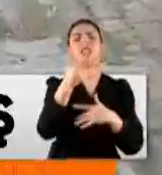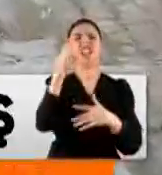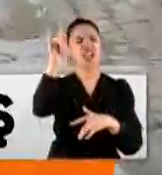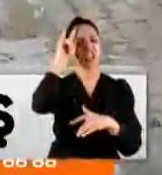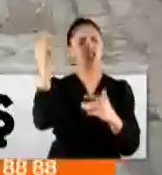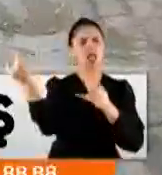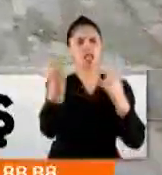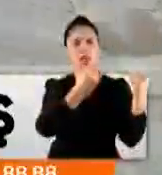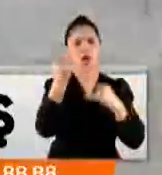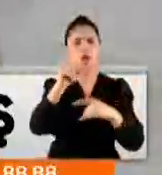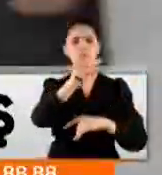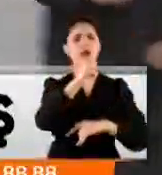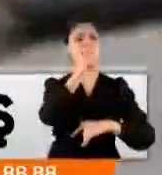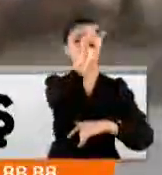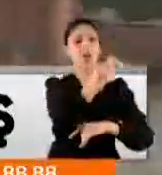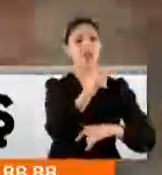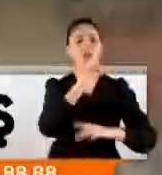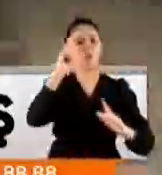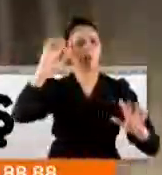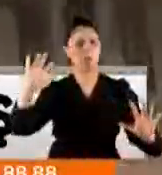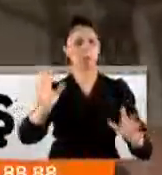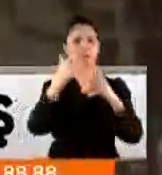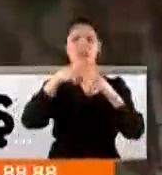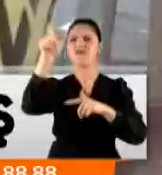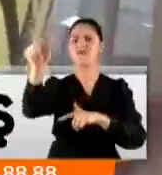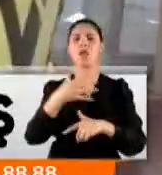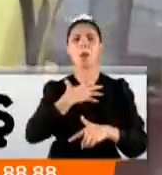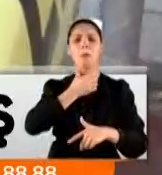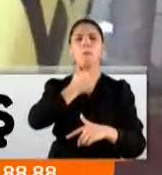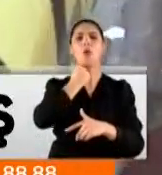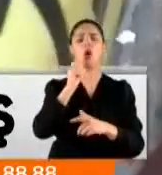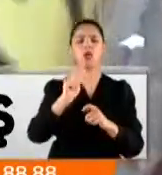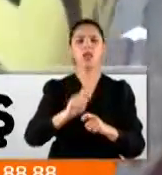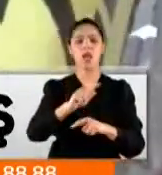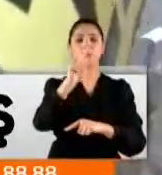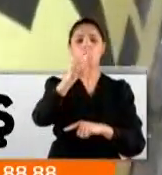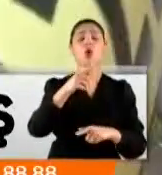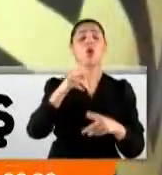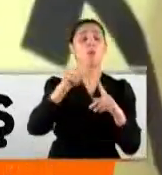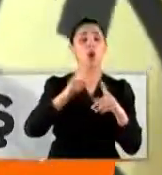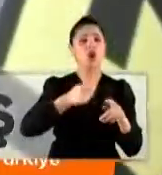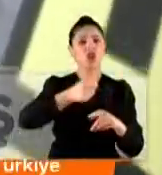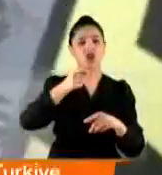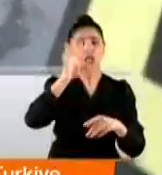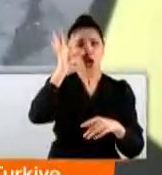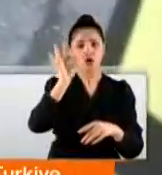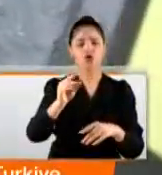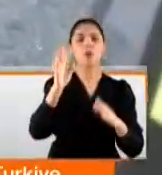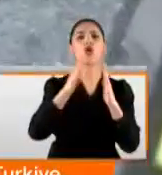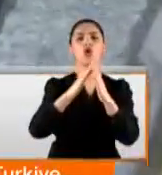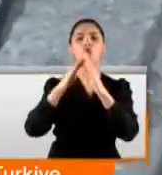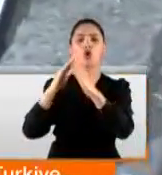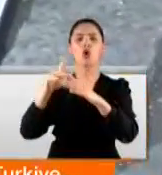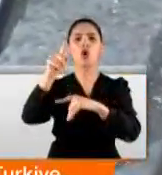başladı. Bir anlık öfkeye kapılan Engin Fatma'yı boğarak öldürdü. Cinayetten şüphelenen polis komşuları sorguladı ve bir